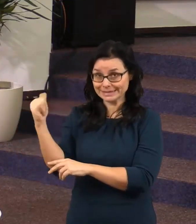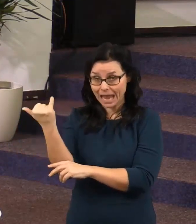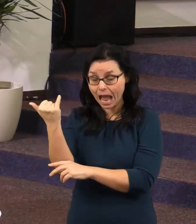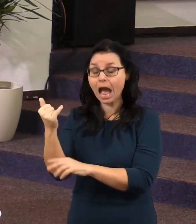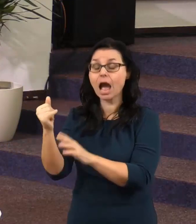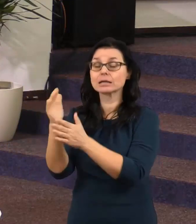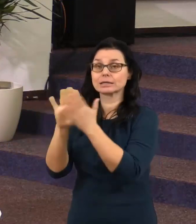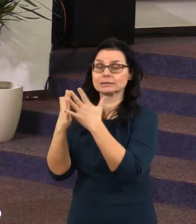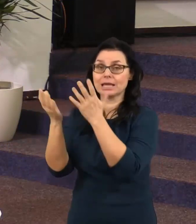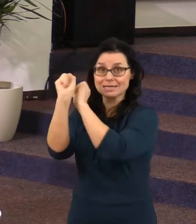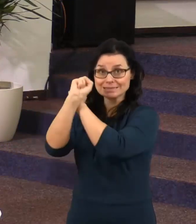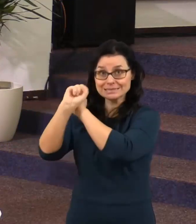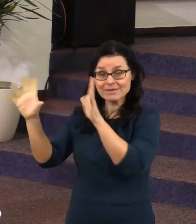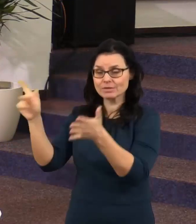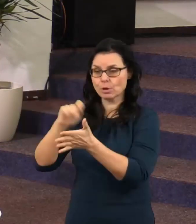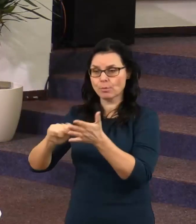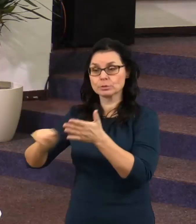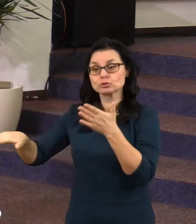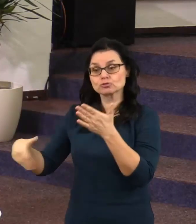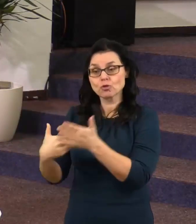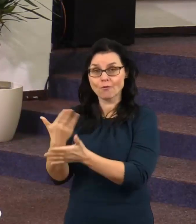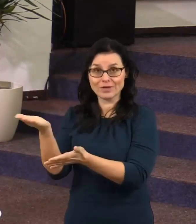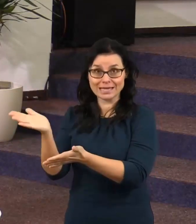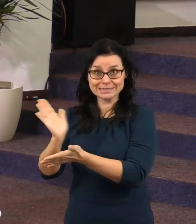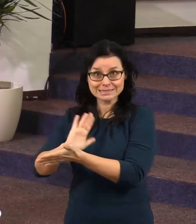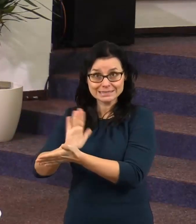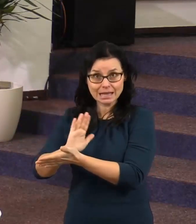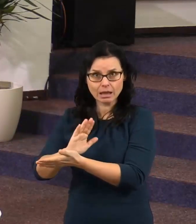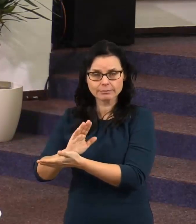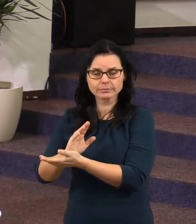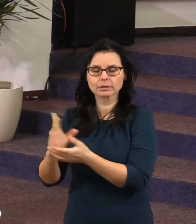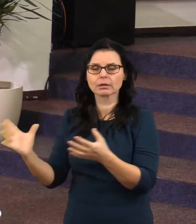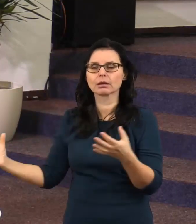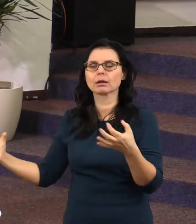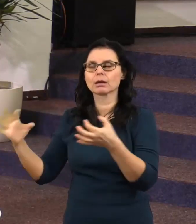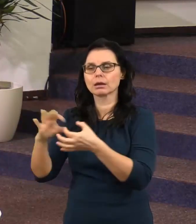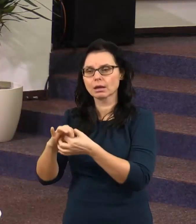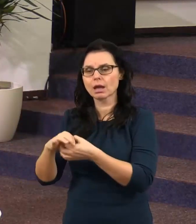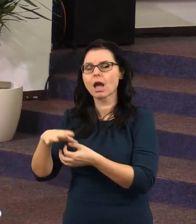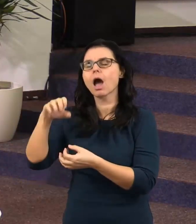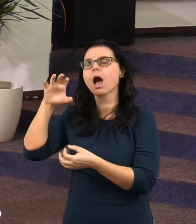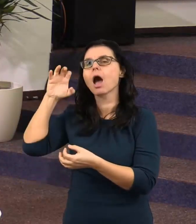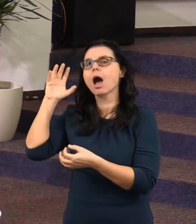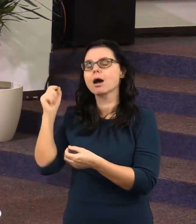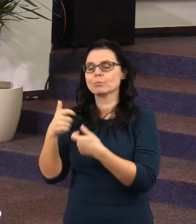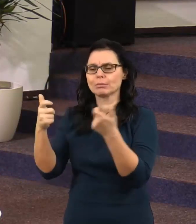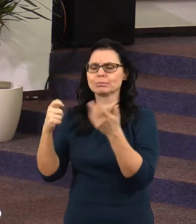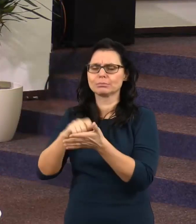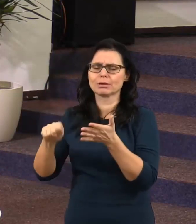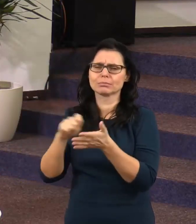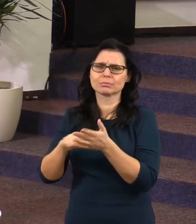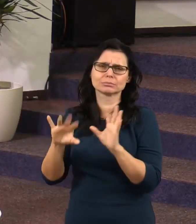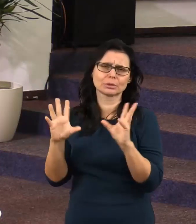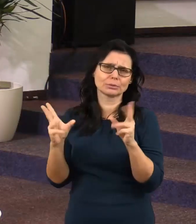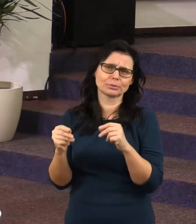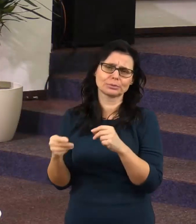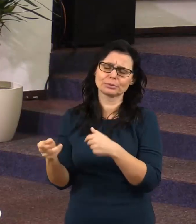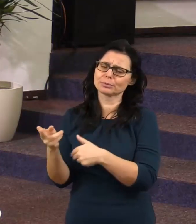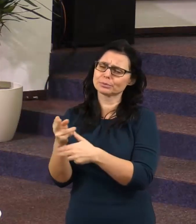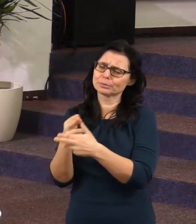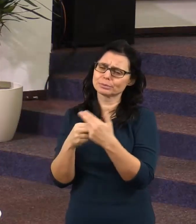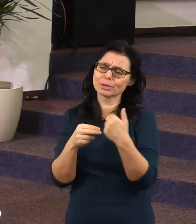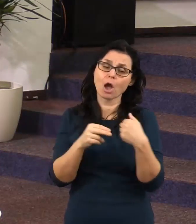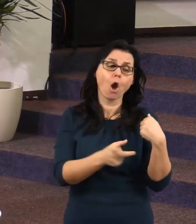a tam popis nové země, tak najednou chápete, že Bible popisuje úžasné dějiny od